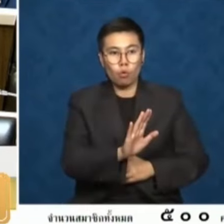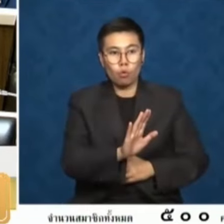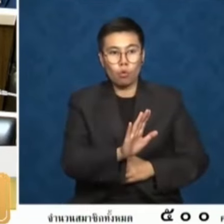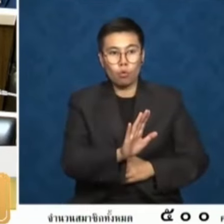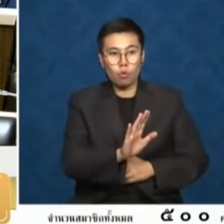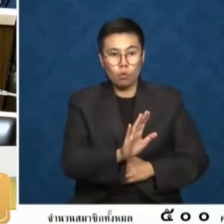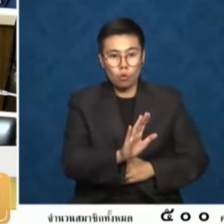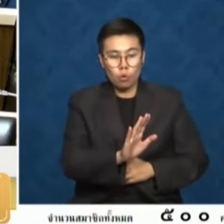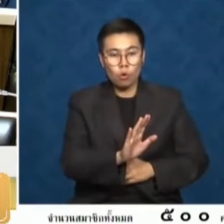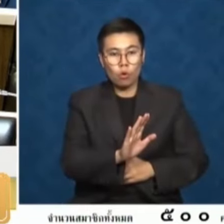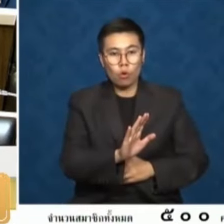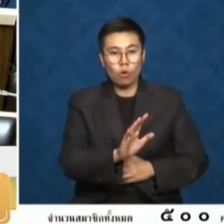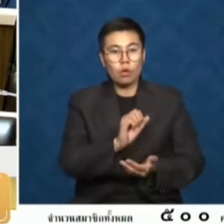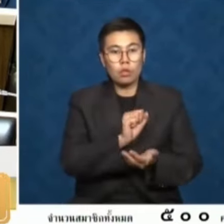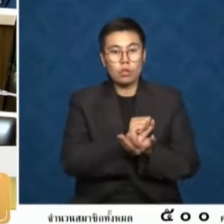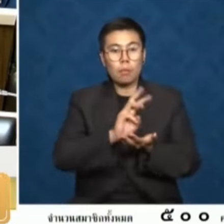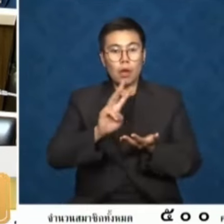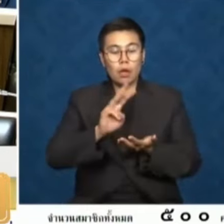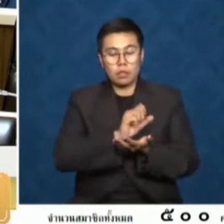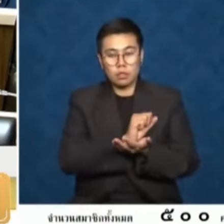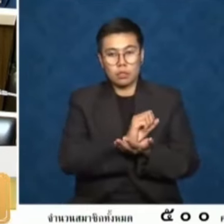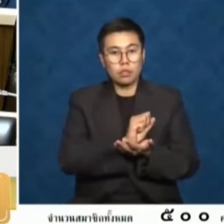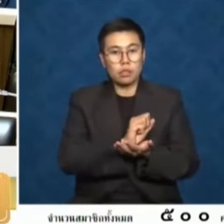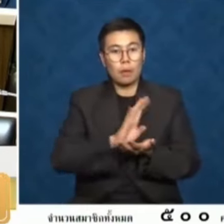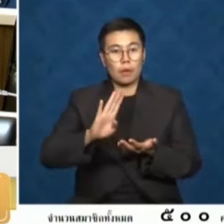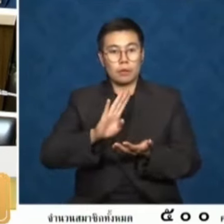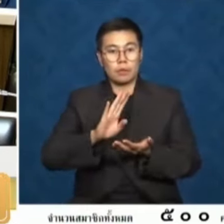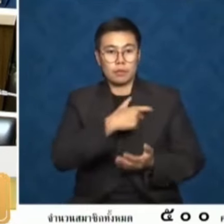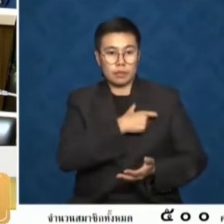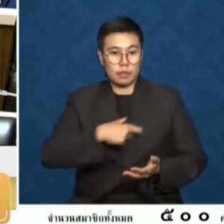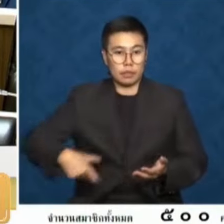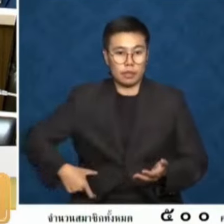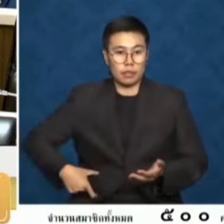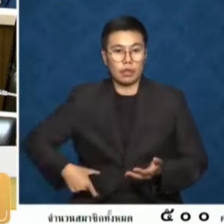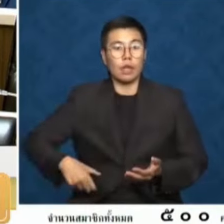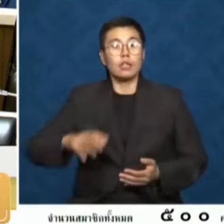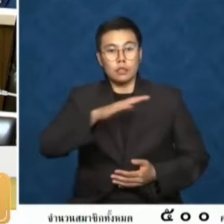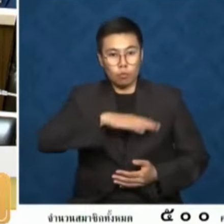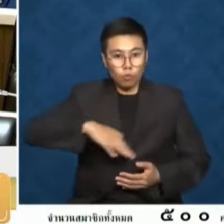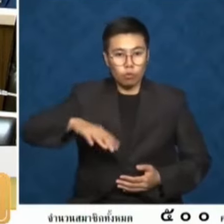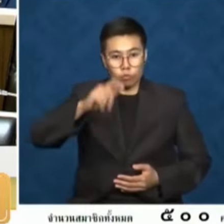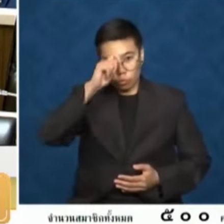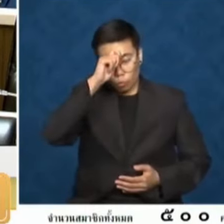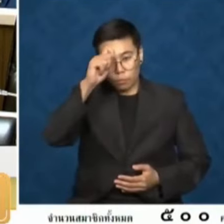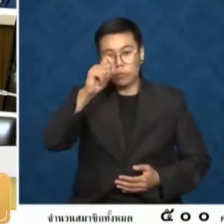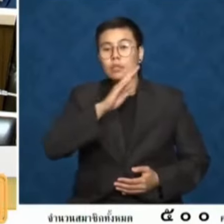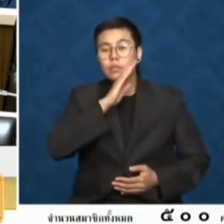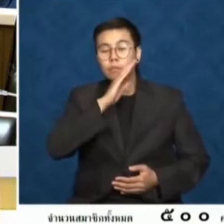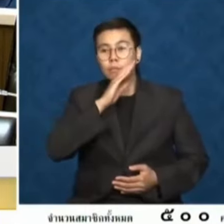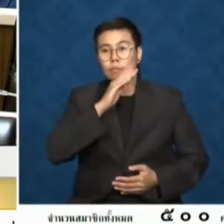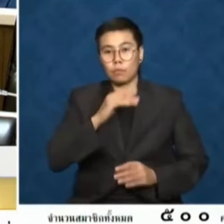ของสถาบันชั้นสูงที่เราเคารพนับถือนะครับถ้าไปอยู่ต่างจังหวัดมันจะ